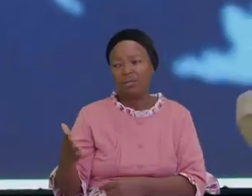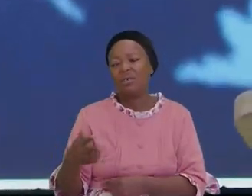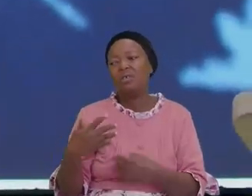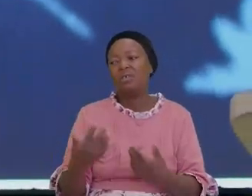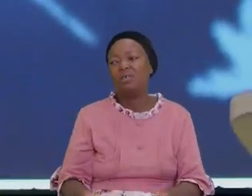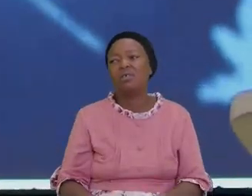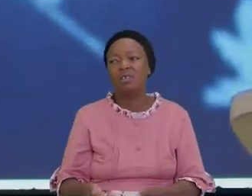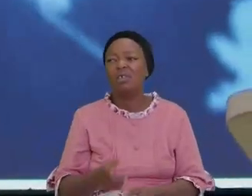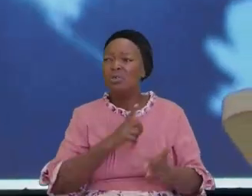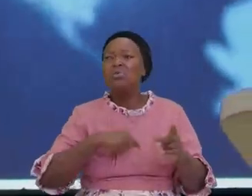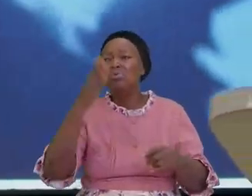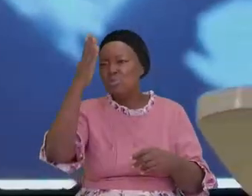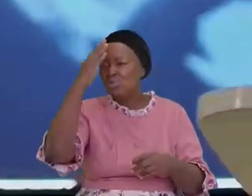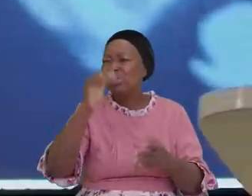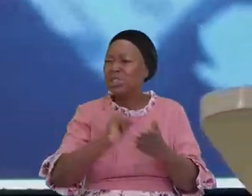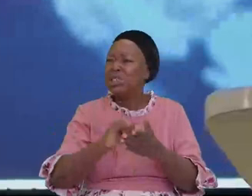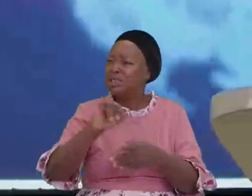Seigneur, tu connais l'histoire de Jézabel. Hein?